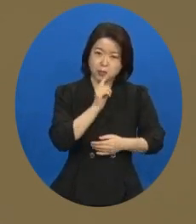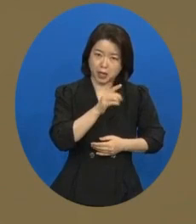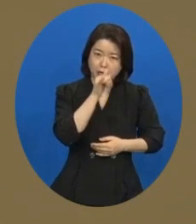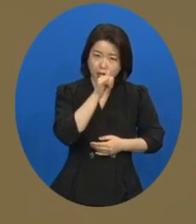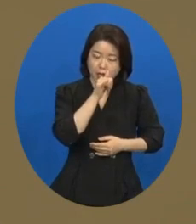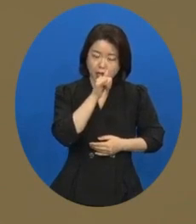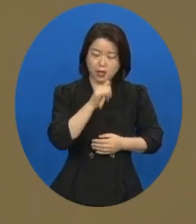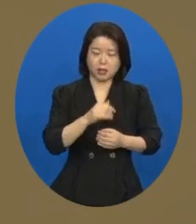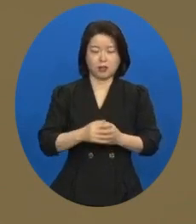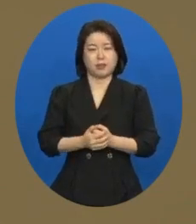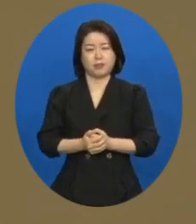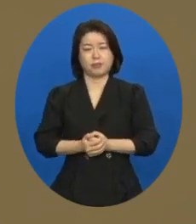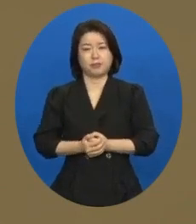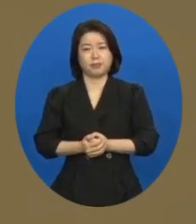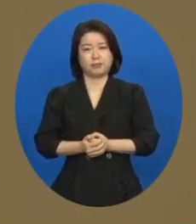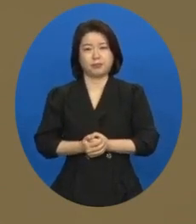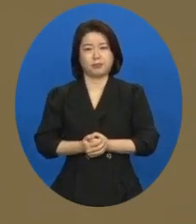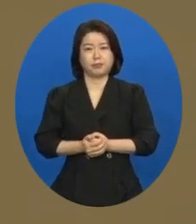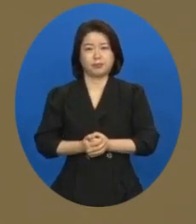여러분, 우리 속에